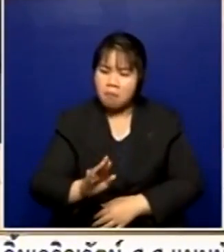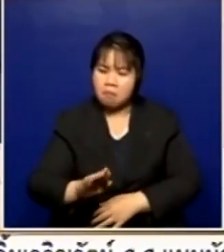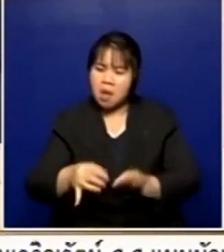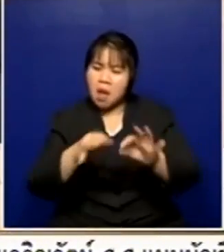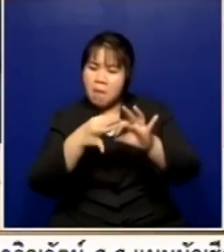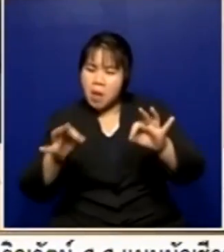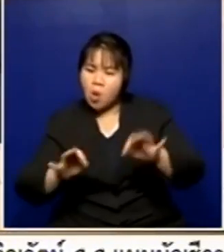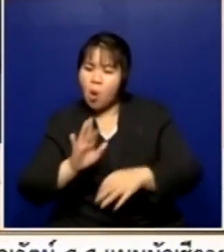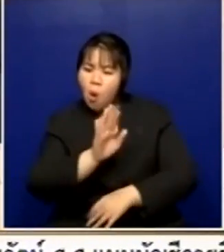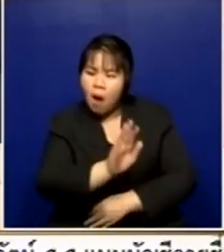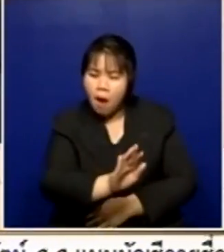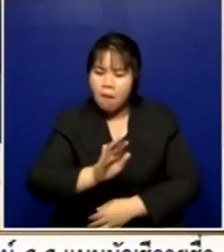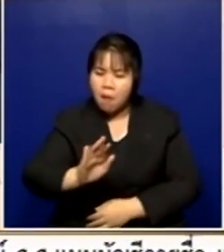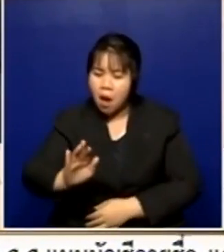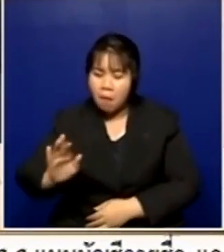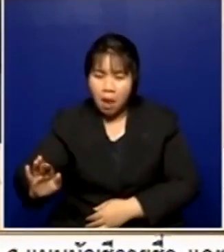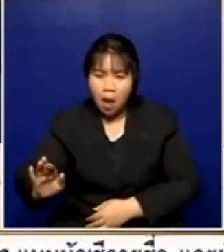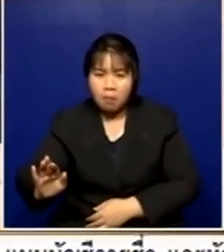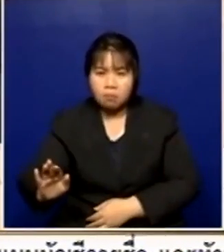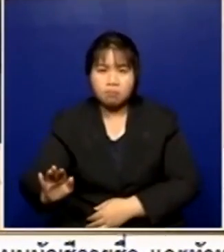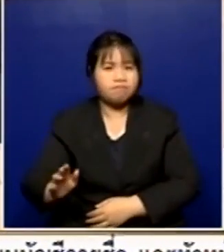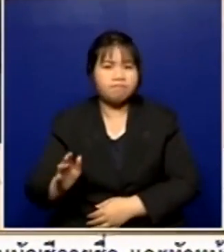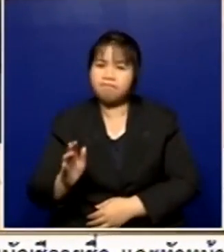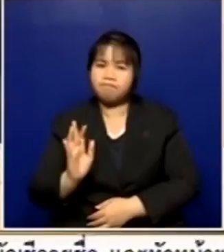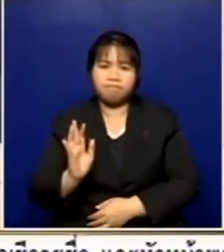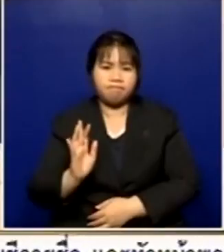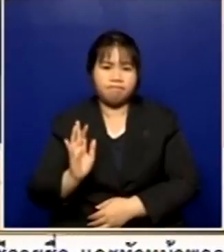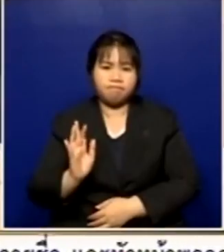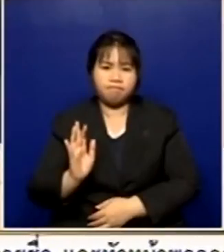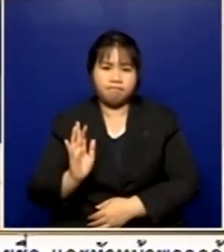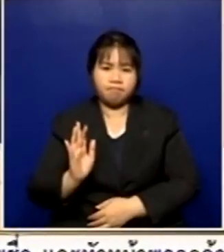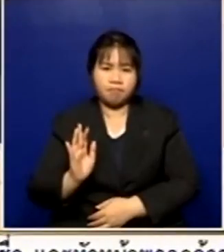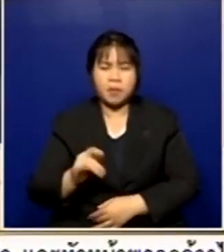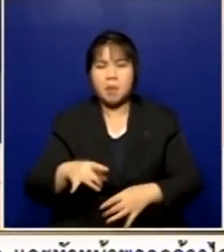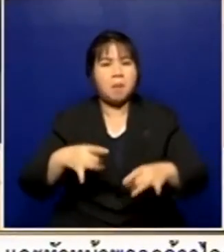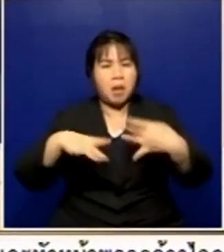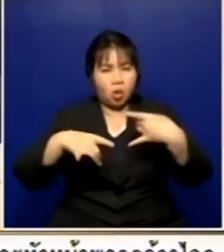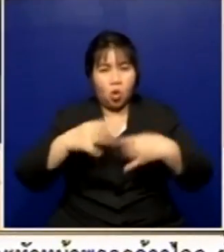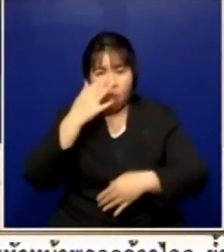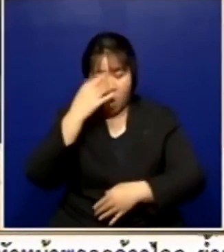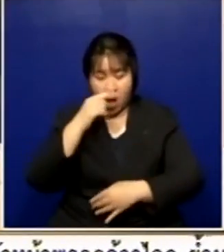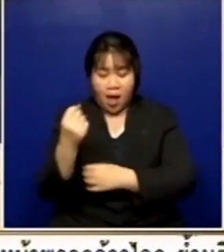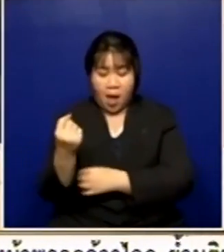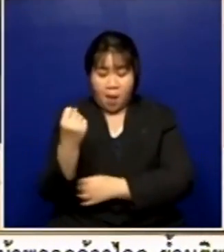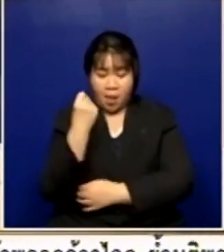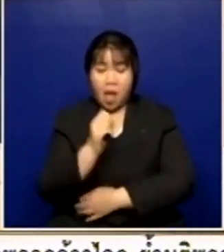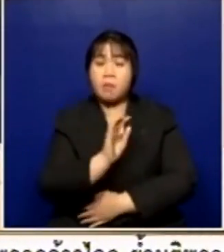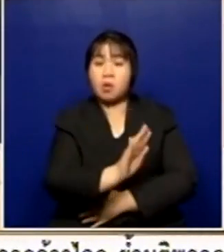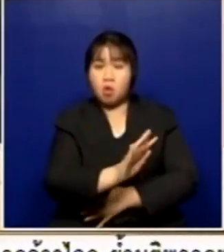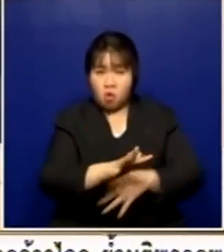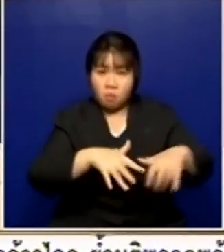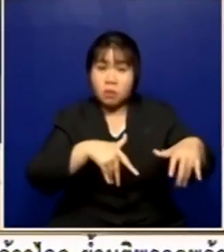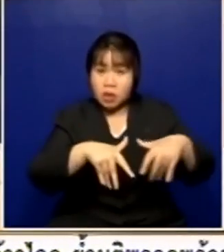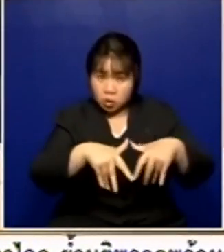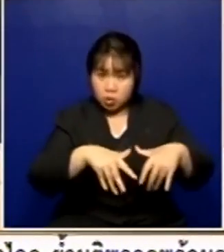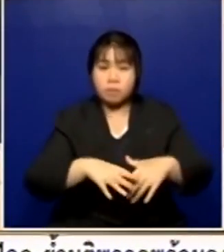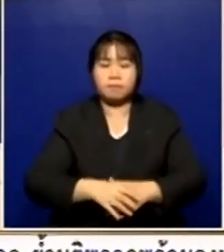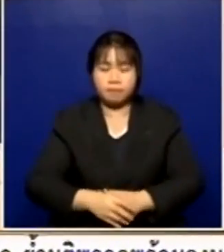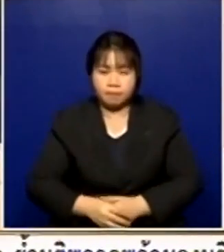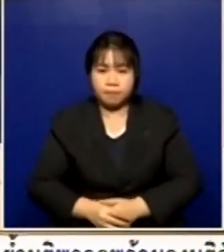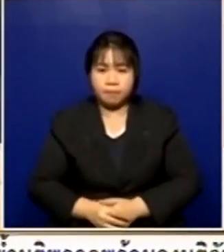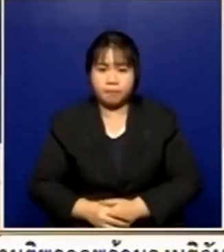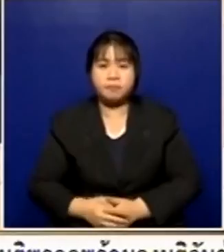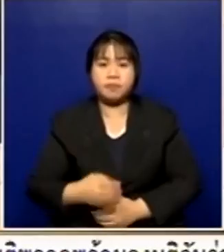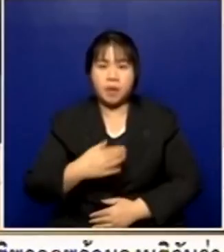ห้ามจะดูหนังมัน Catแย้งกันเรา